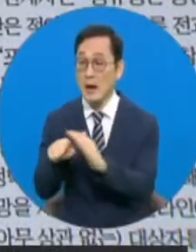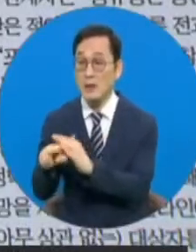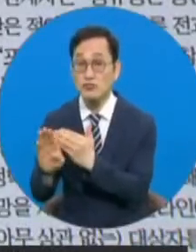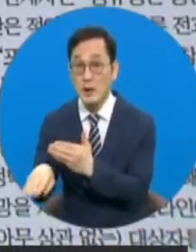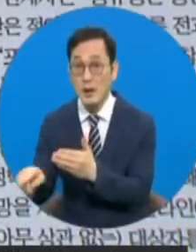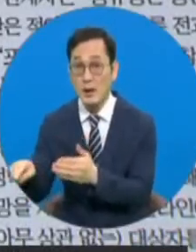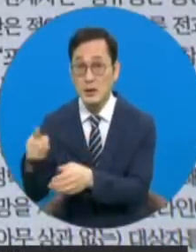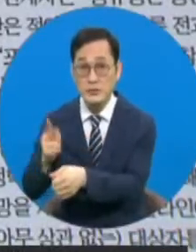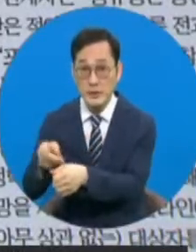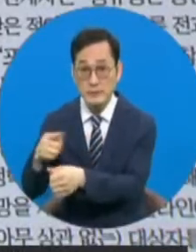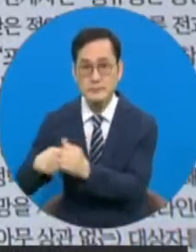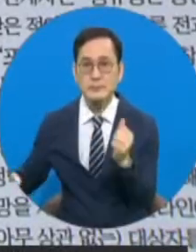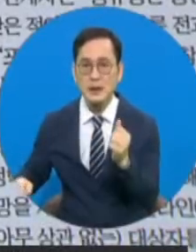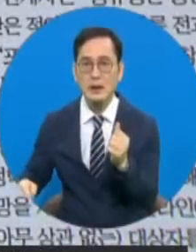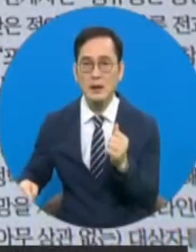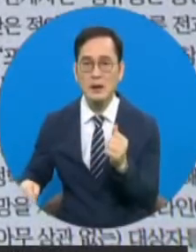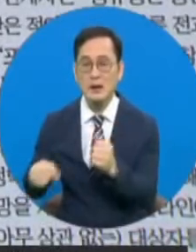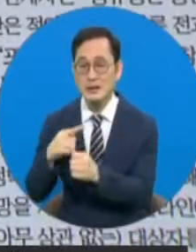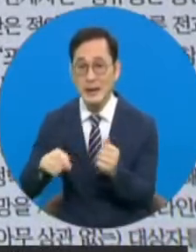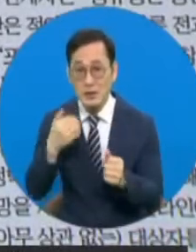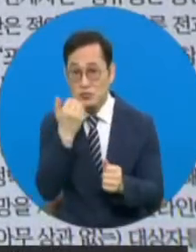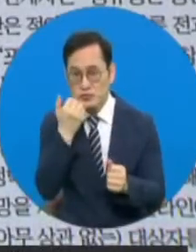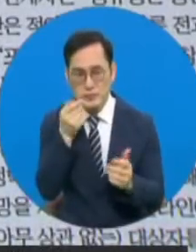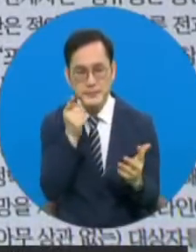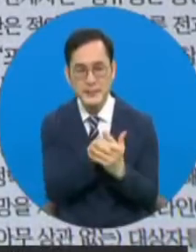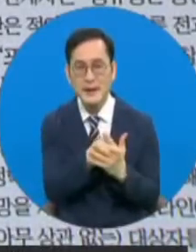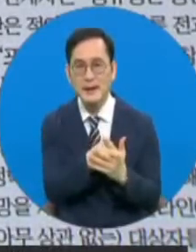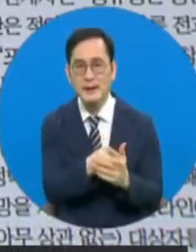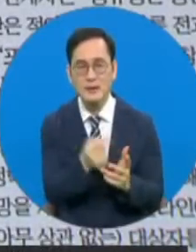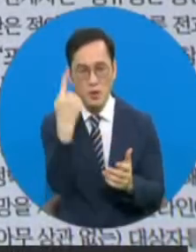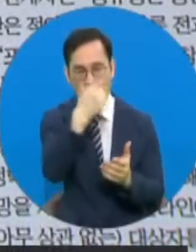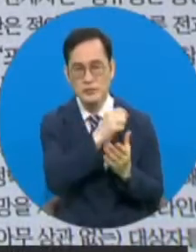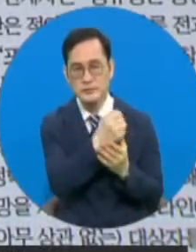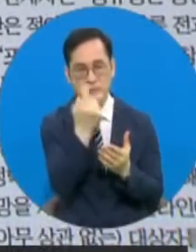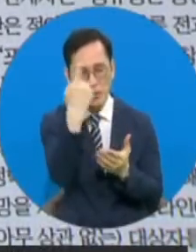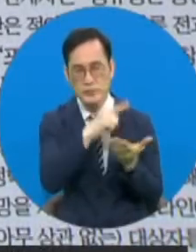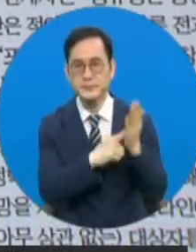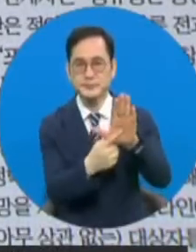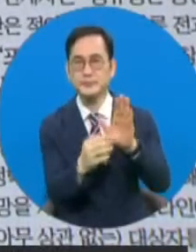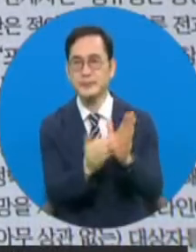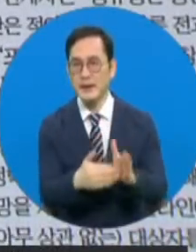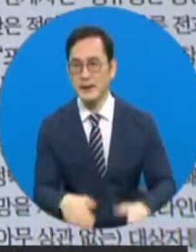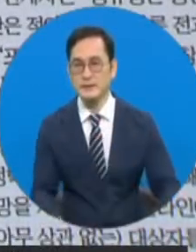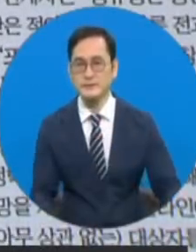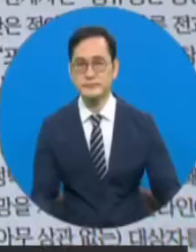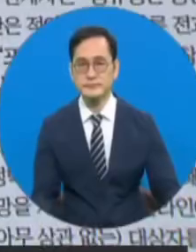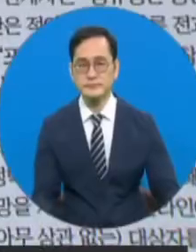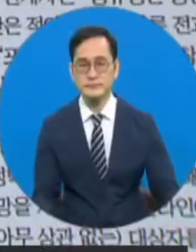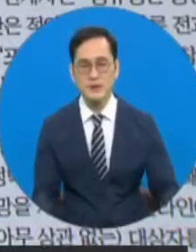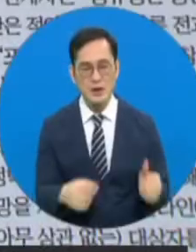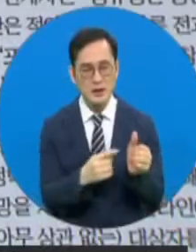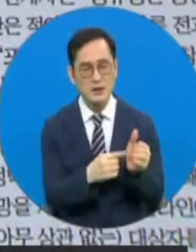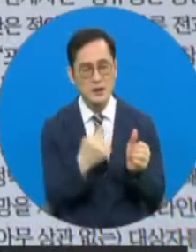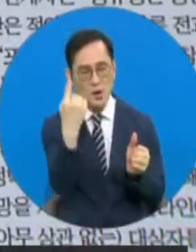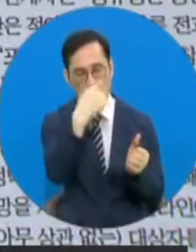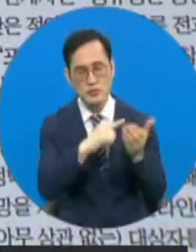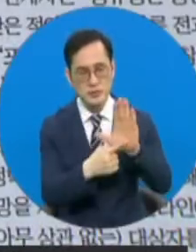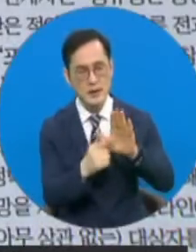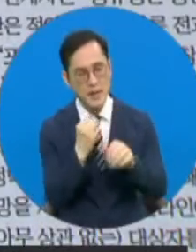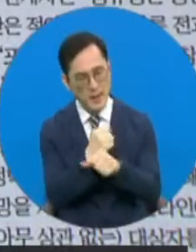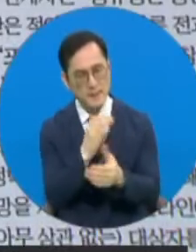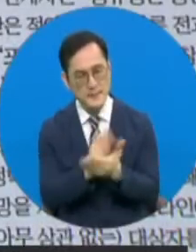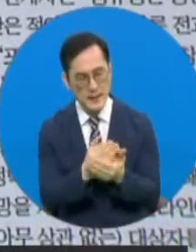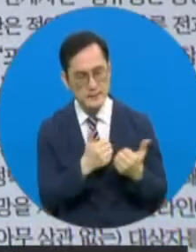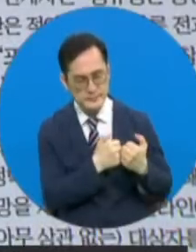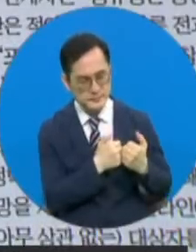사진에서 보이는 용의자입니다 부산경찰청은 신상정보공개심의위원회를 열어서 20대 여성을 살해하고